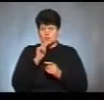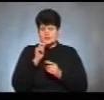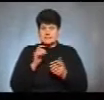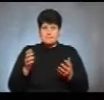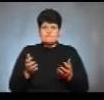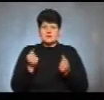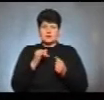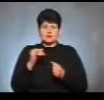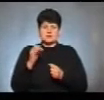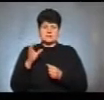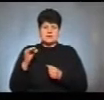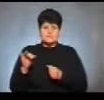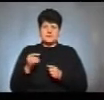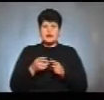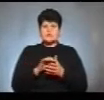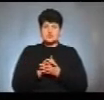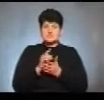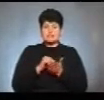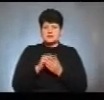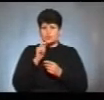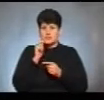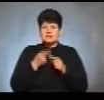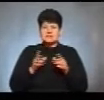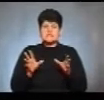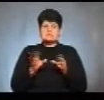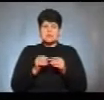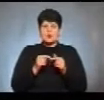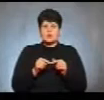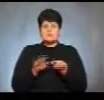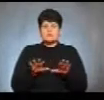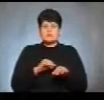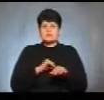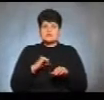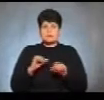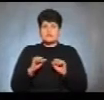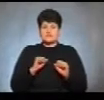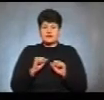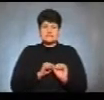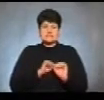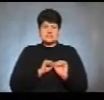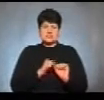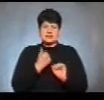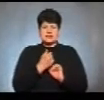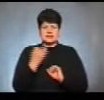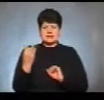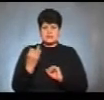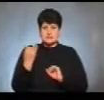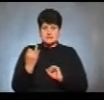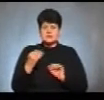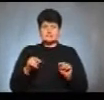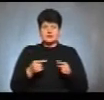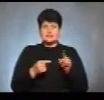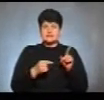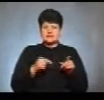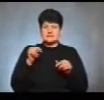підтримки ЮСЕЙТ. Асоціація міст України – це спілка органів місцевого самоврядування, яка захищає їхні інтереси. Створили